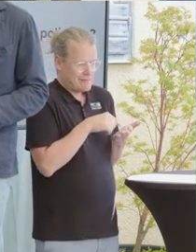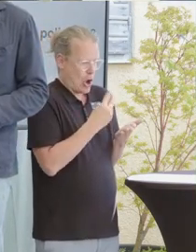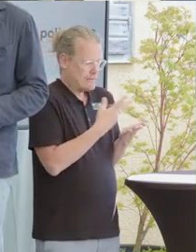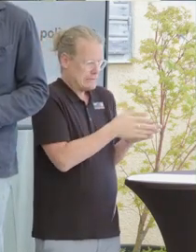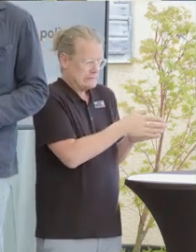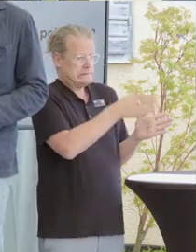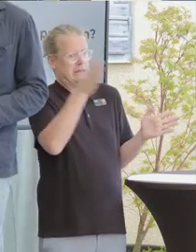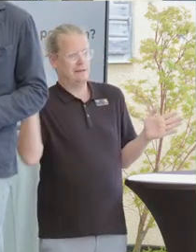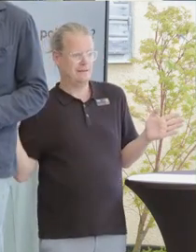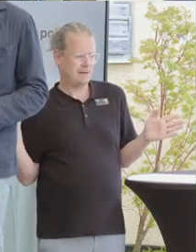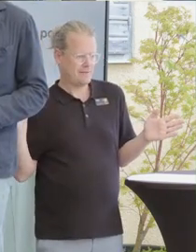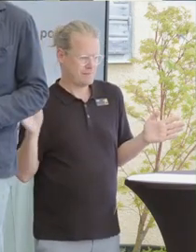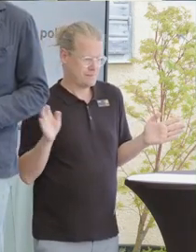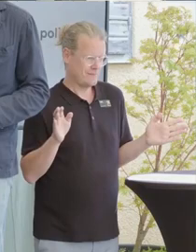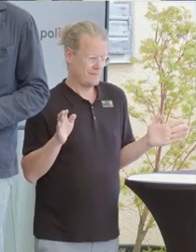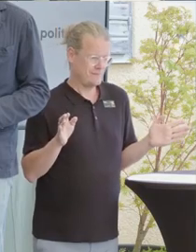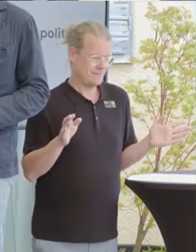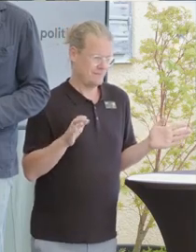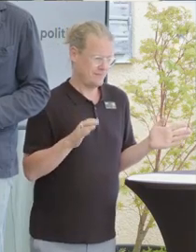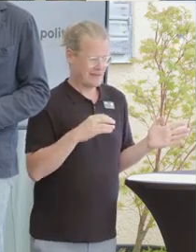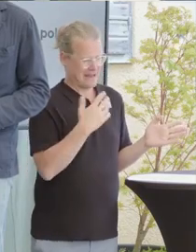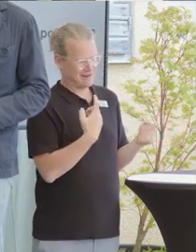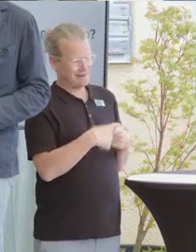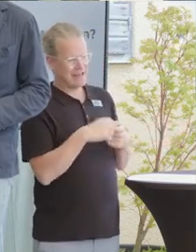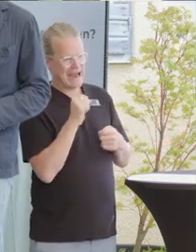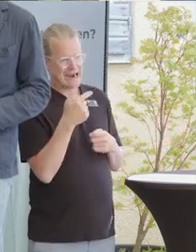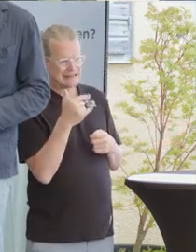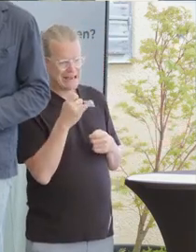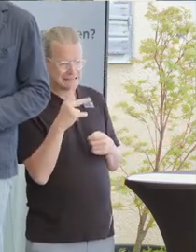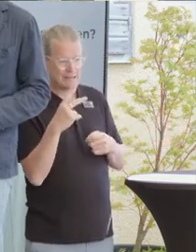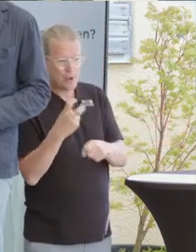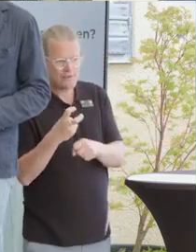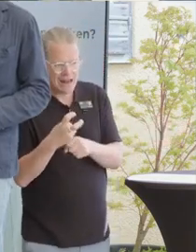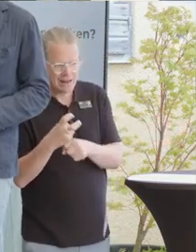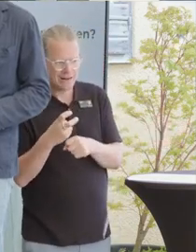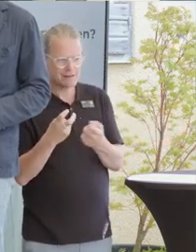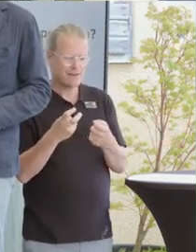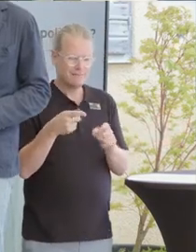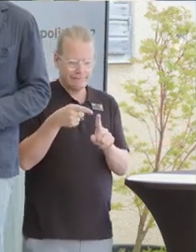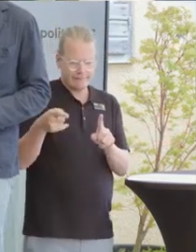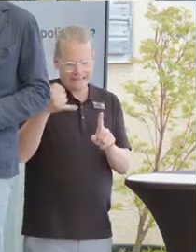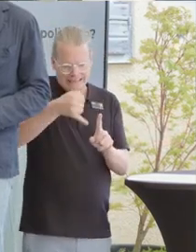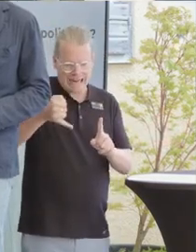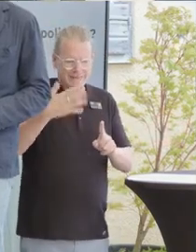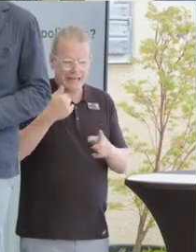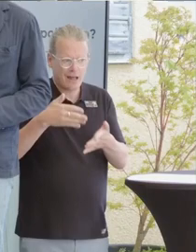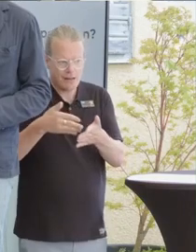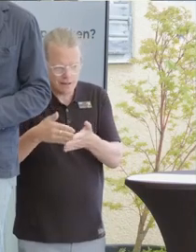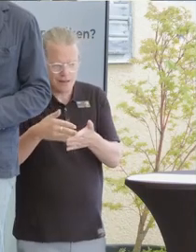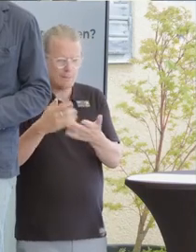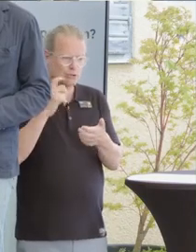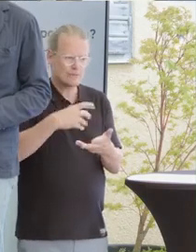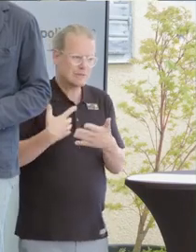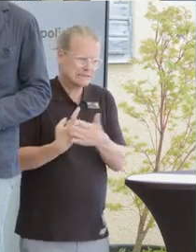etiska prövningar kring forskning som har diskuterats, och vilka hinder det sätter, eller man har svårigheter att få resurser till forskningen och så vidare. Så att det finns